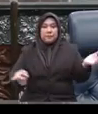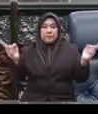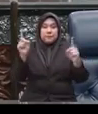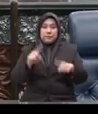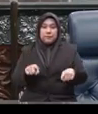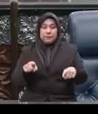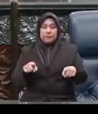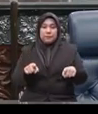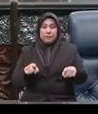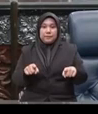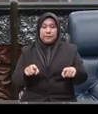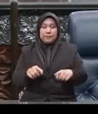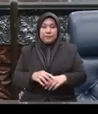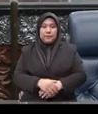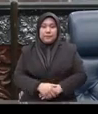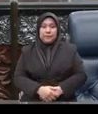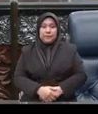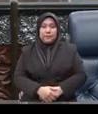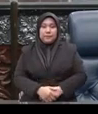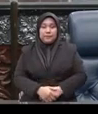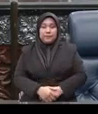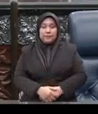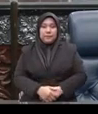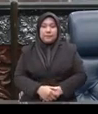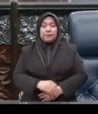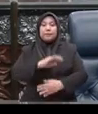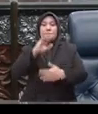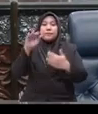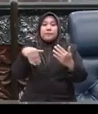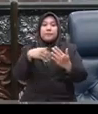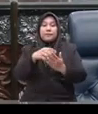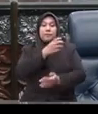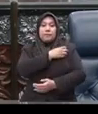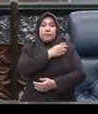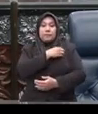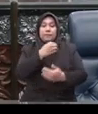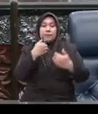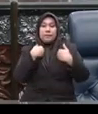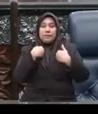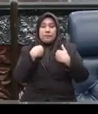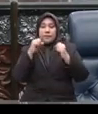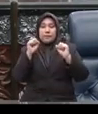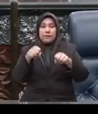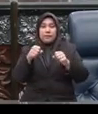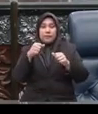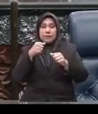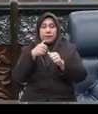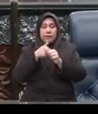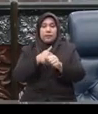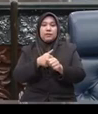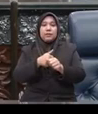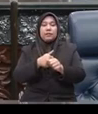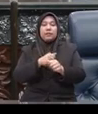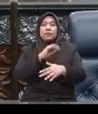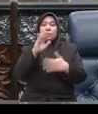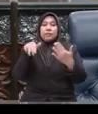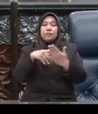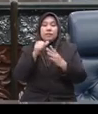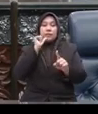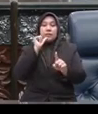dengan mengingatkan bahwa segala semua gagal yang ada itu boleh ikut dengan dengar saja arahan